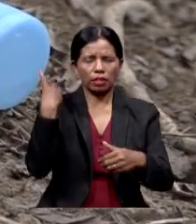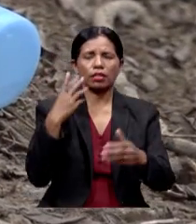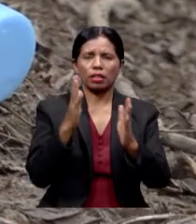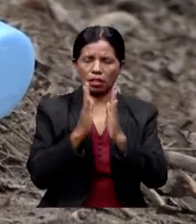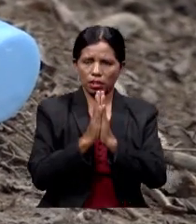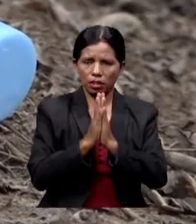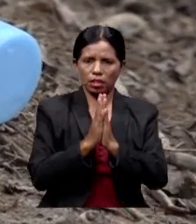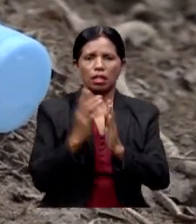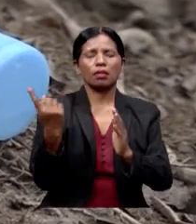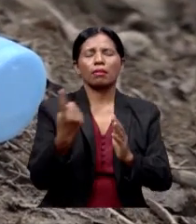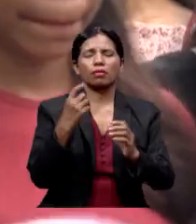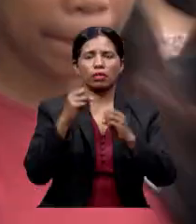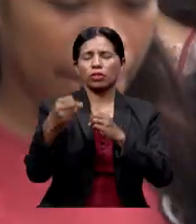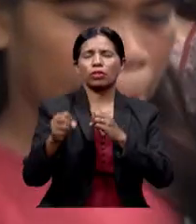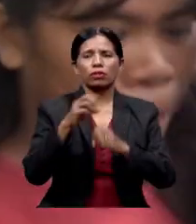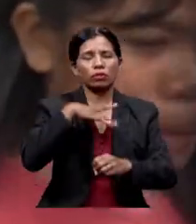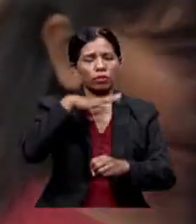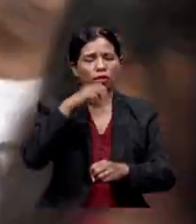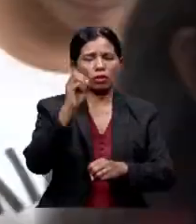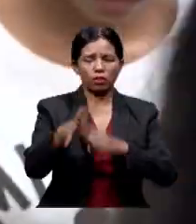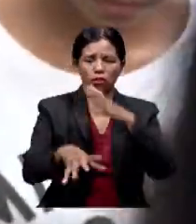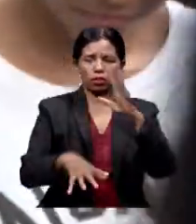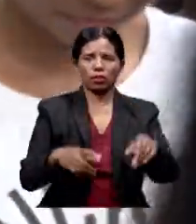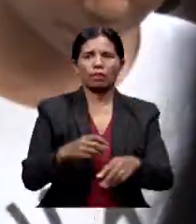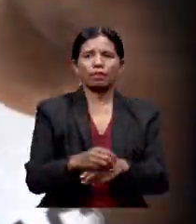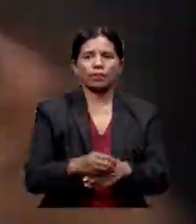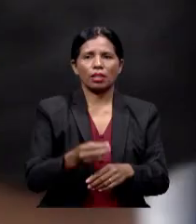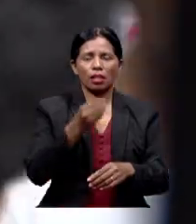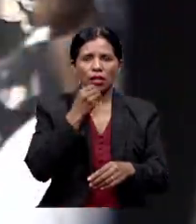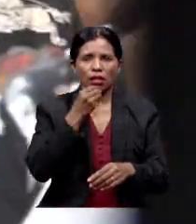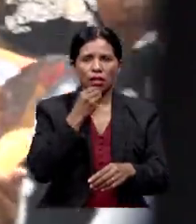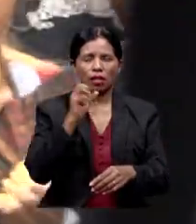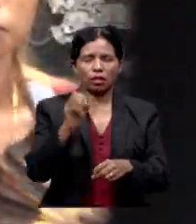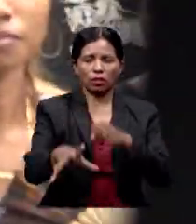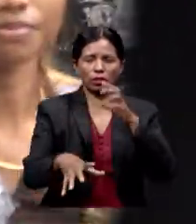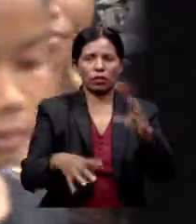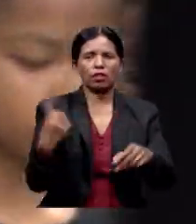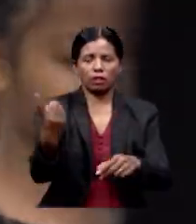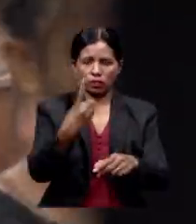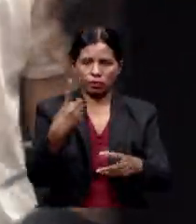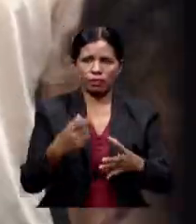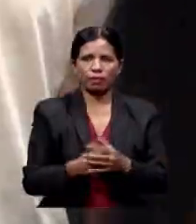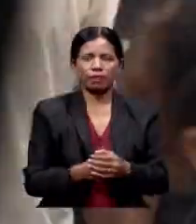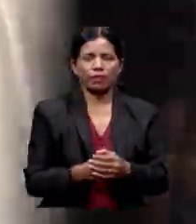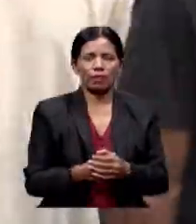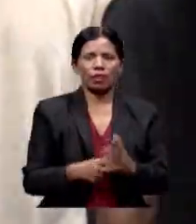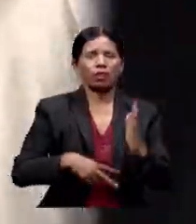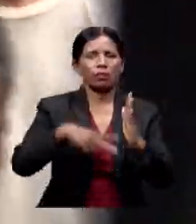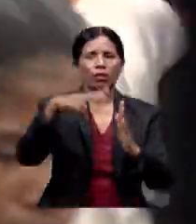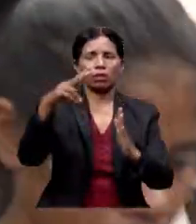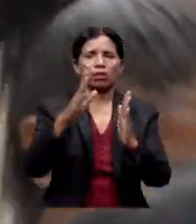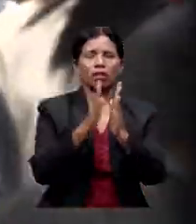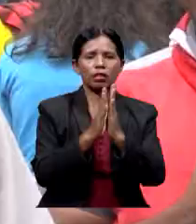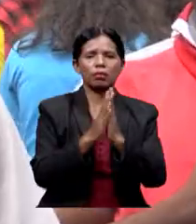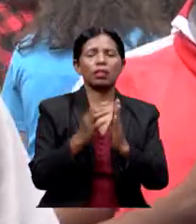be fuer ita soe na fatin. Ita reza radau khan hemu bacere ita soe na fatin. Entau valor be ora saum be ita ne mak